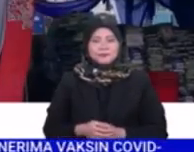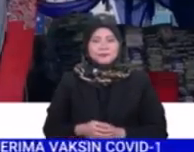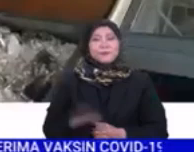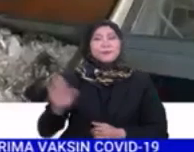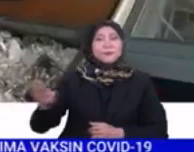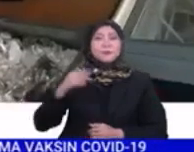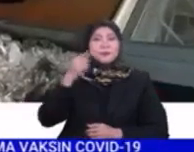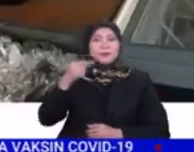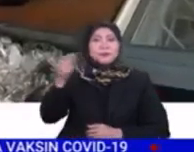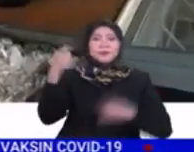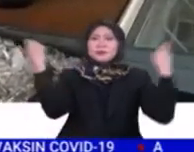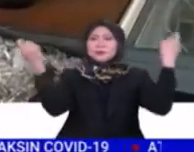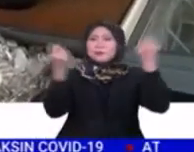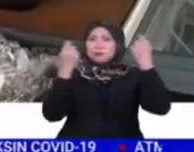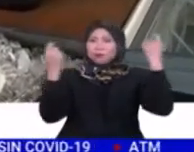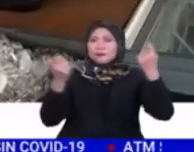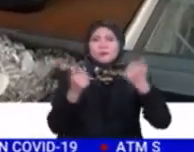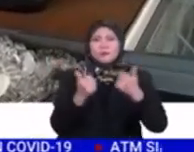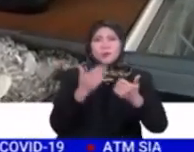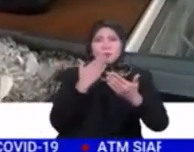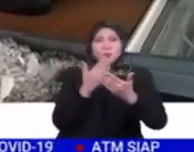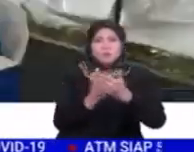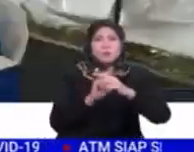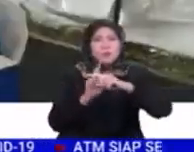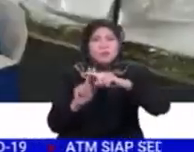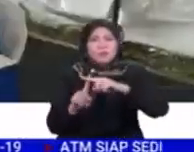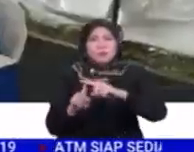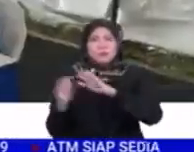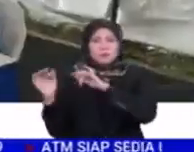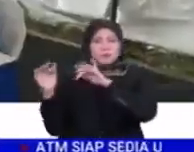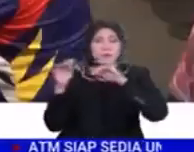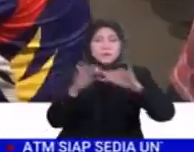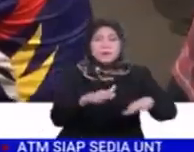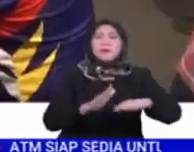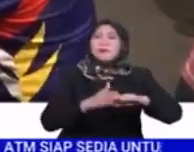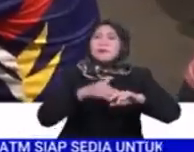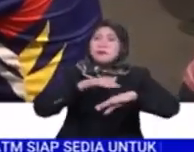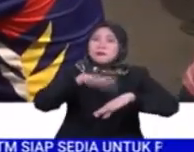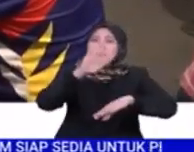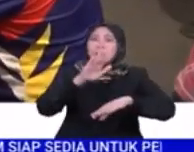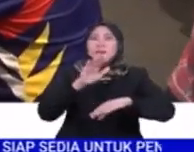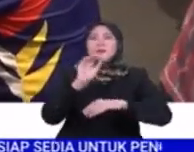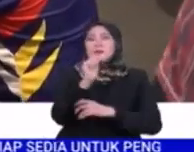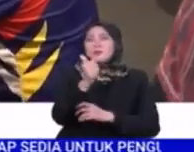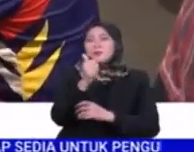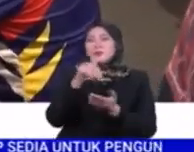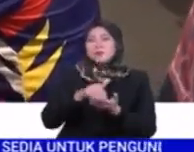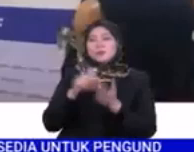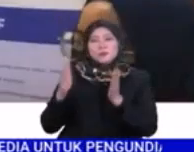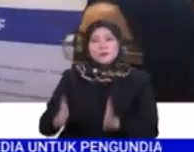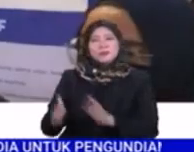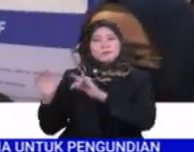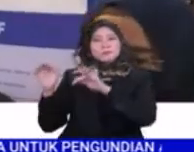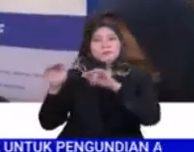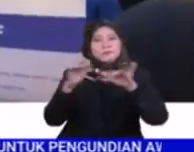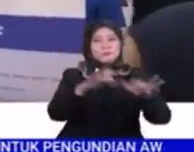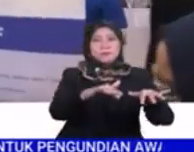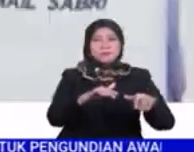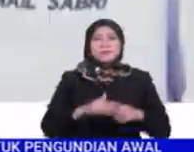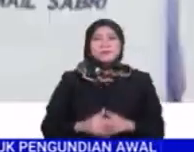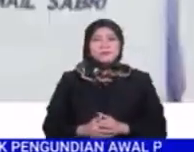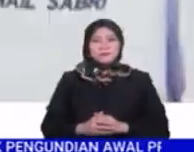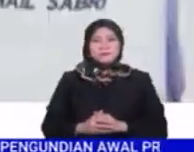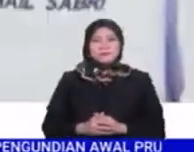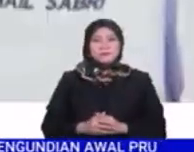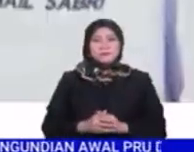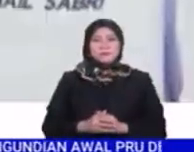Beliau berkata sambutan begitu memberangsangkan dengan kehadiran melebihi sasaran awal iaitu 10,000 pengunjung.